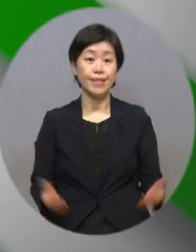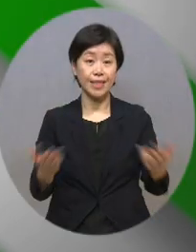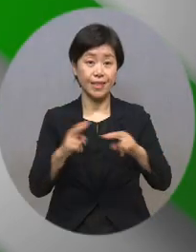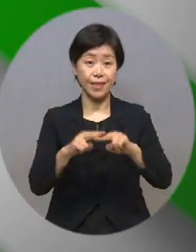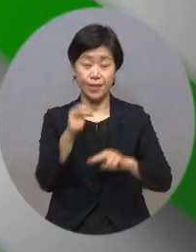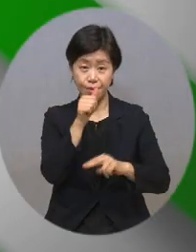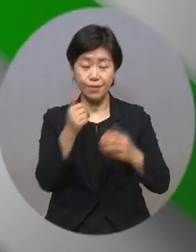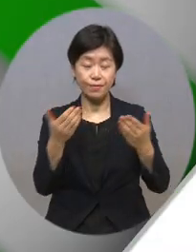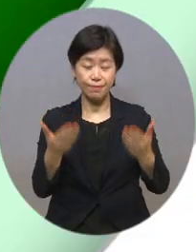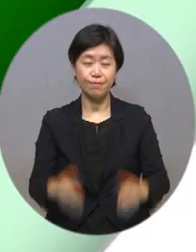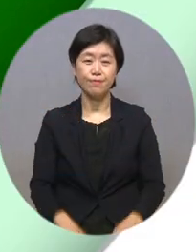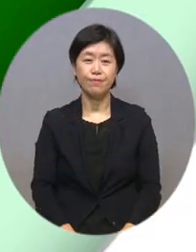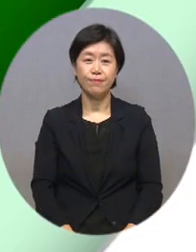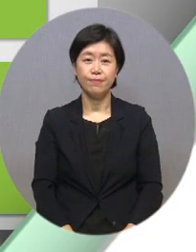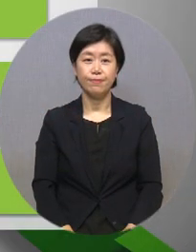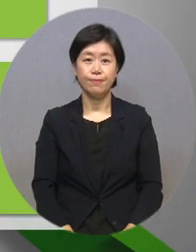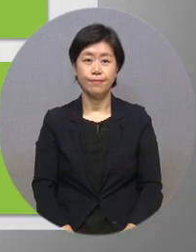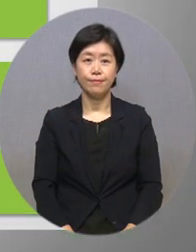오늘의 취업 정보입니다.